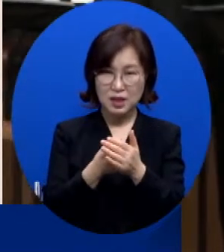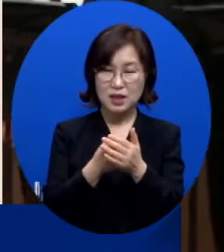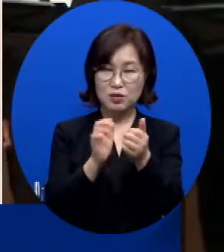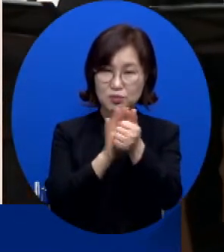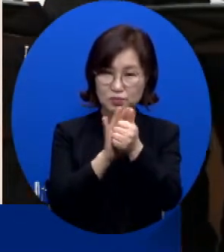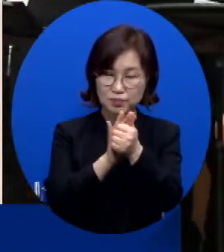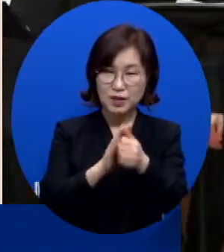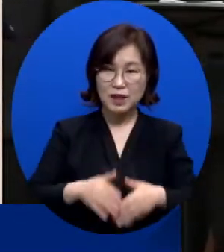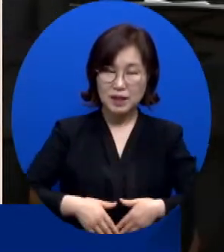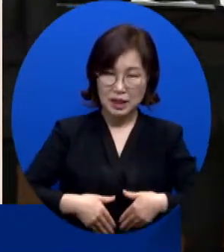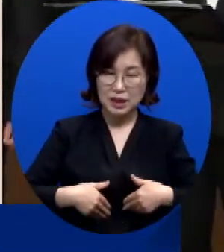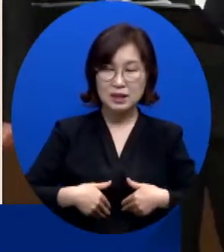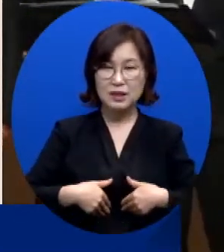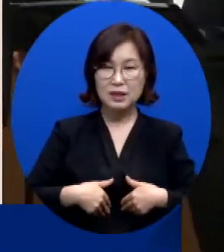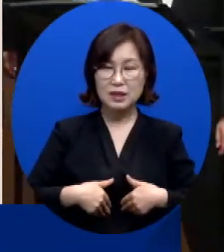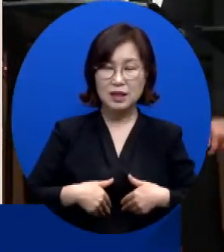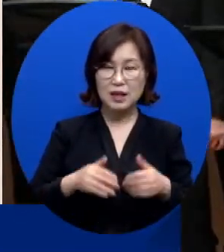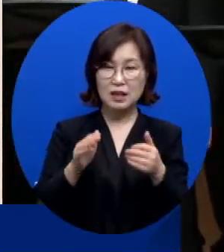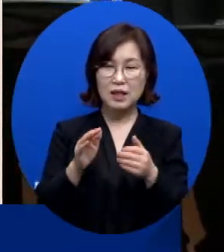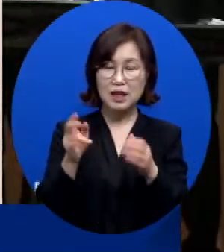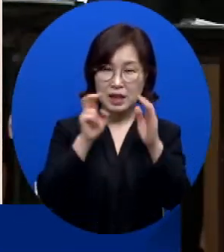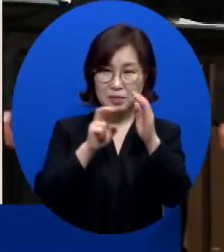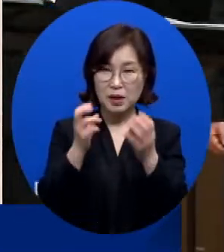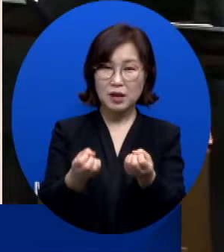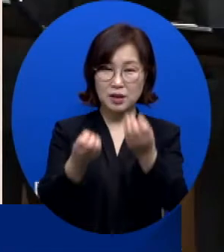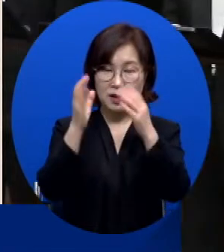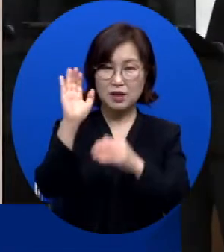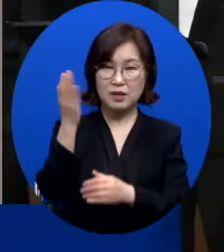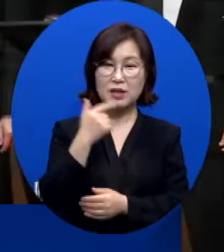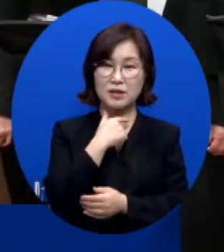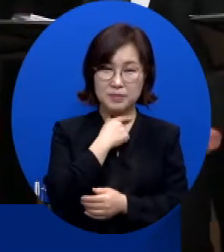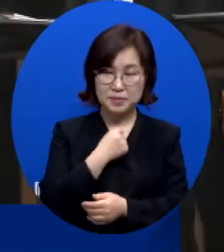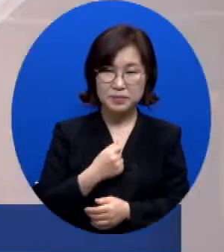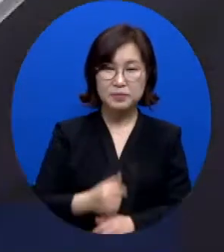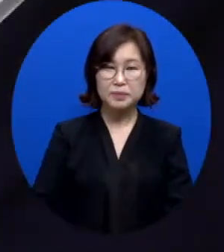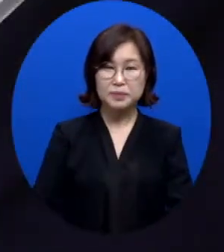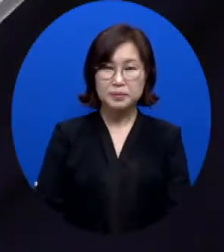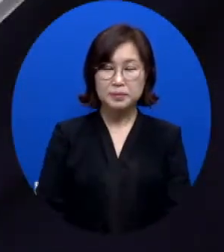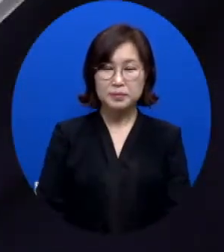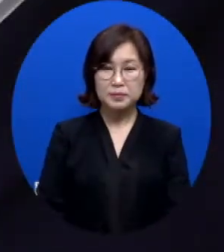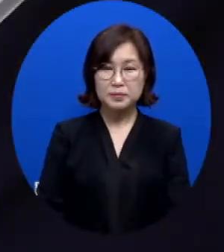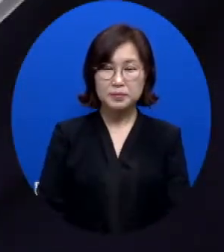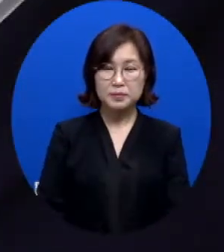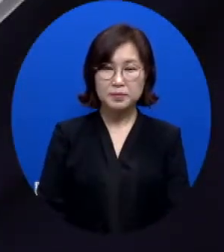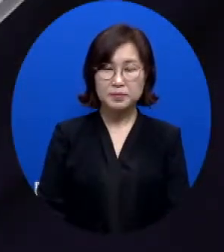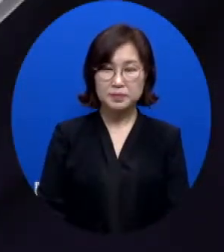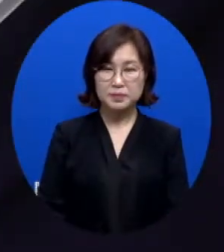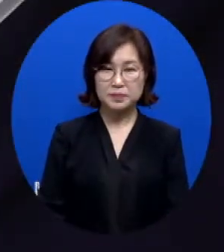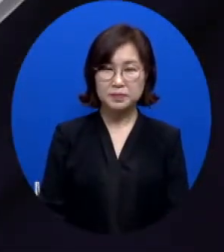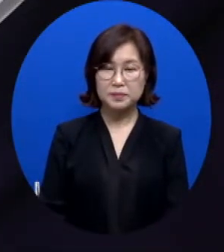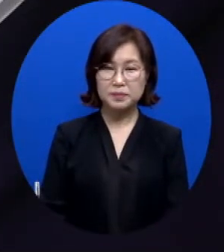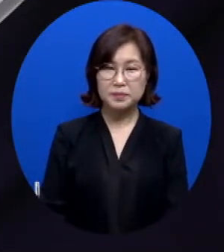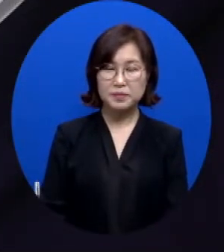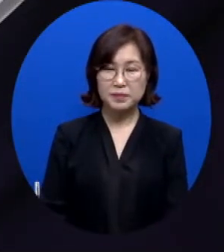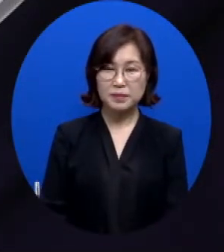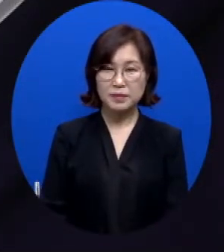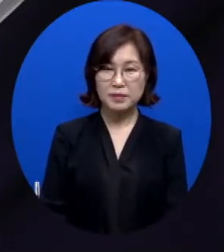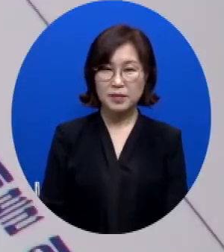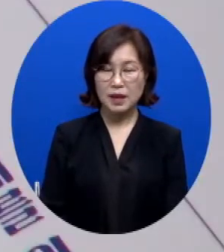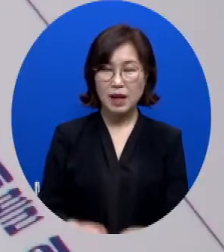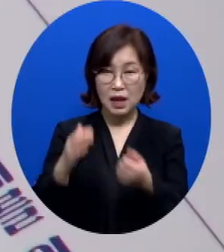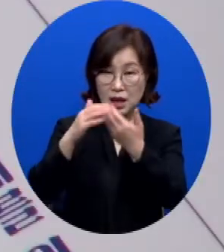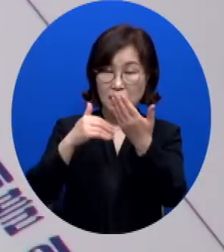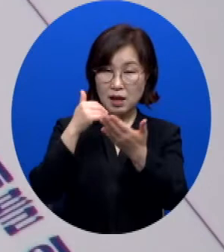마음속이 따뜻해지는 그런 음악회가 되기를 소망하고 만들어봤습니다. 미래 세대를 위한 신앙 가이드북